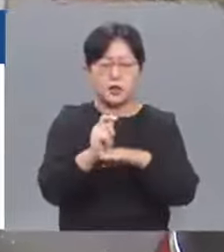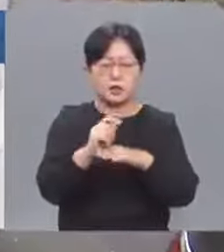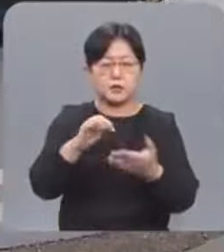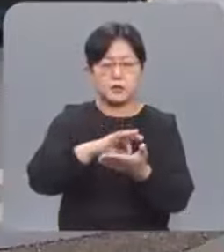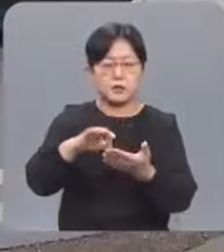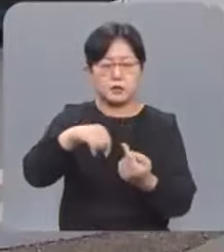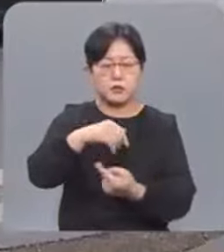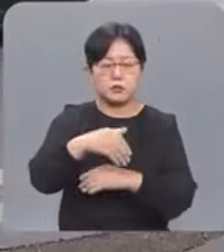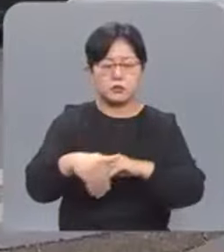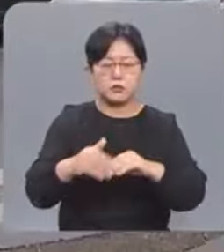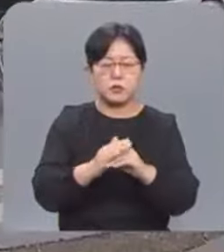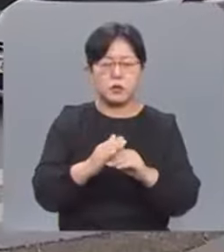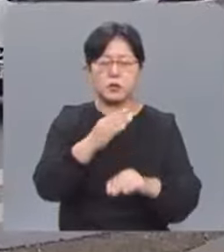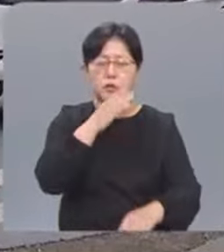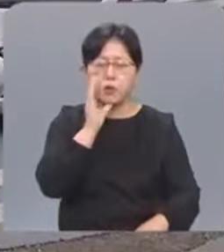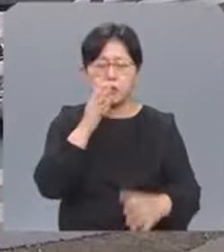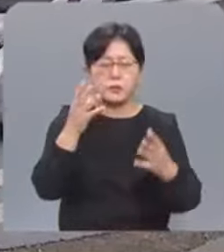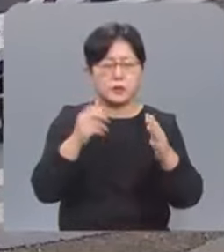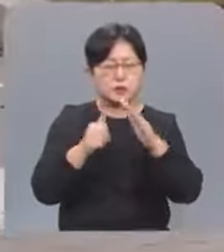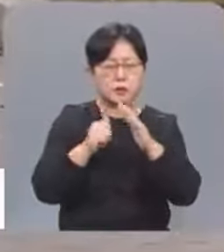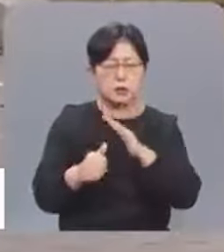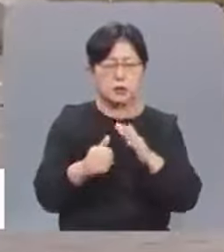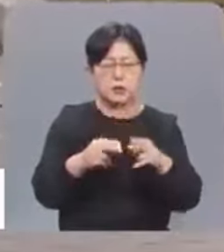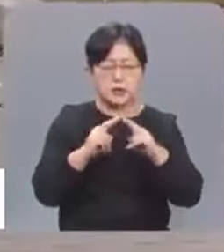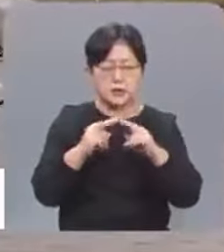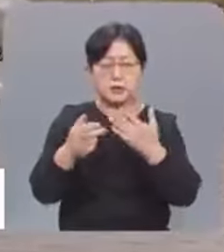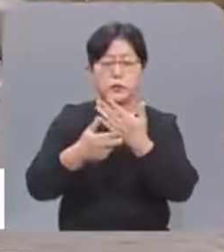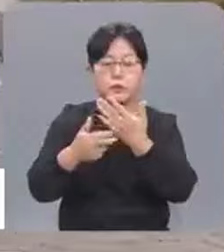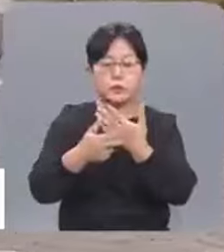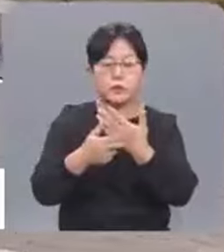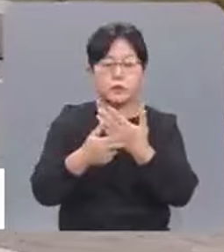되었습니다. 또 어르신들이 많이 이용하는 시설이나